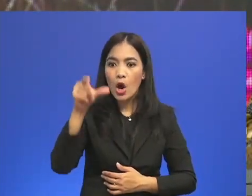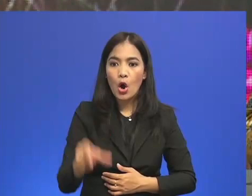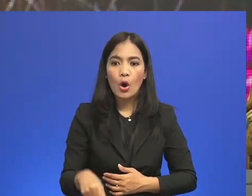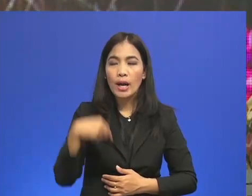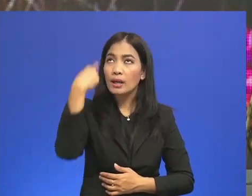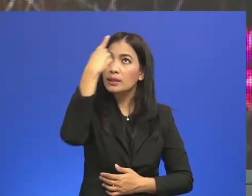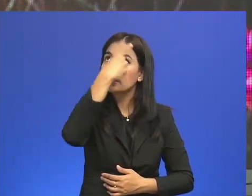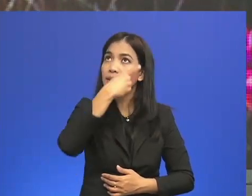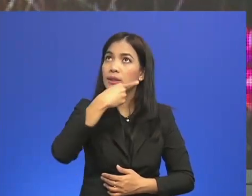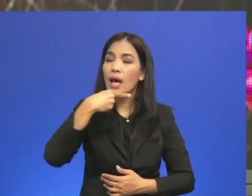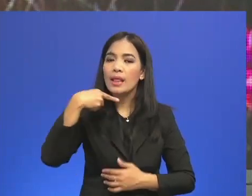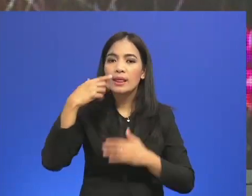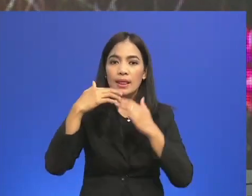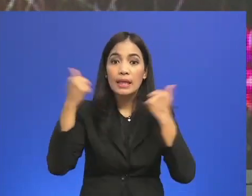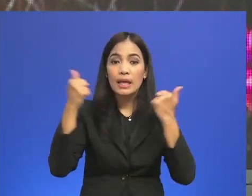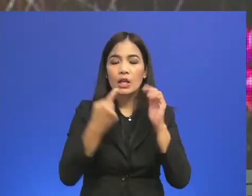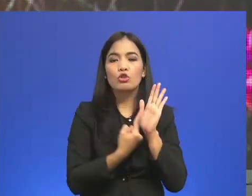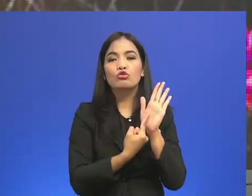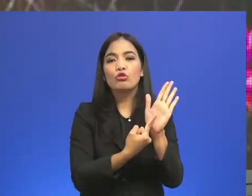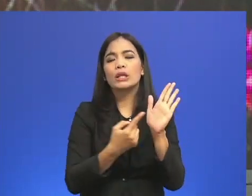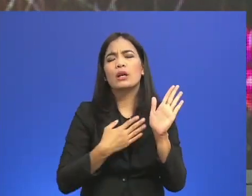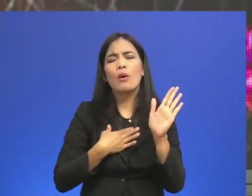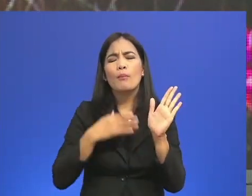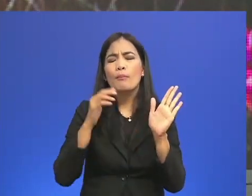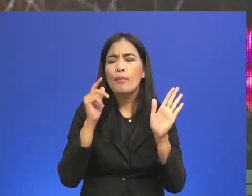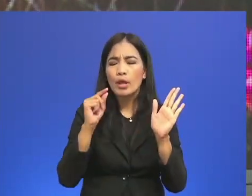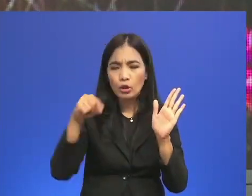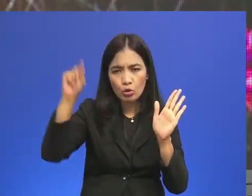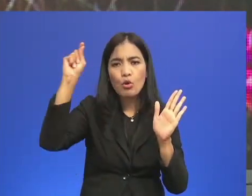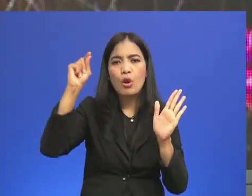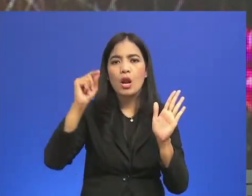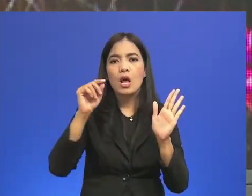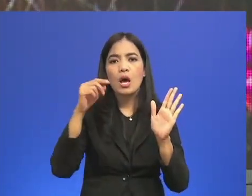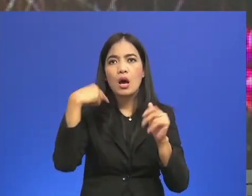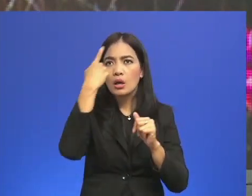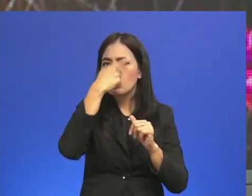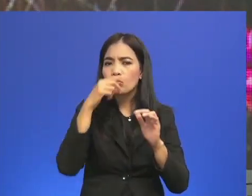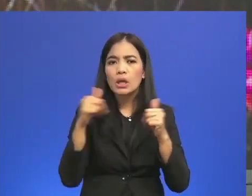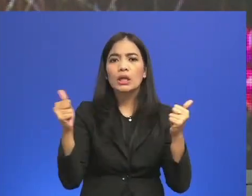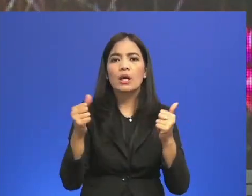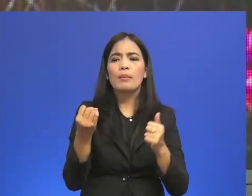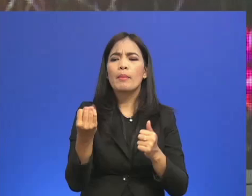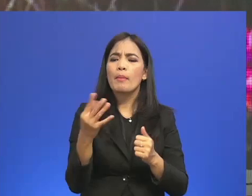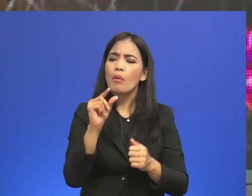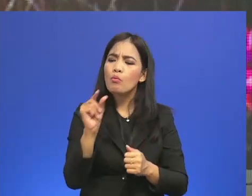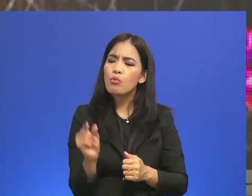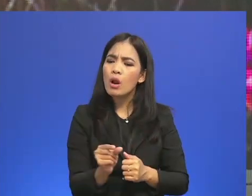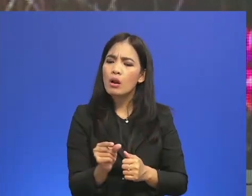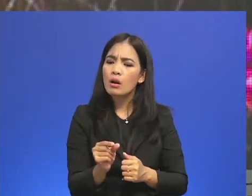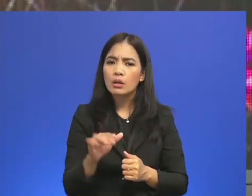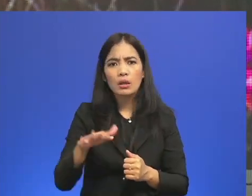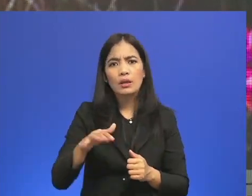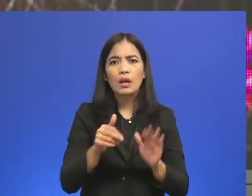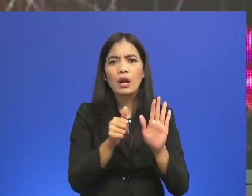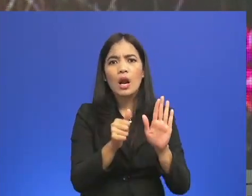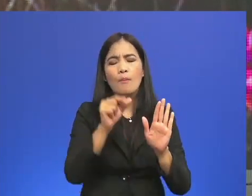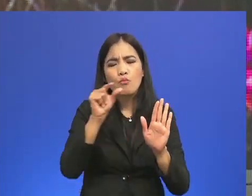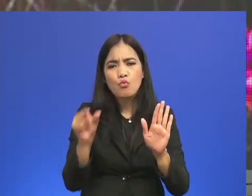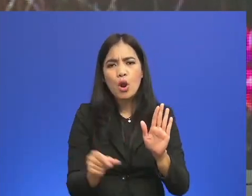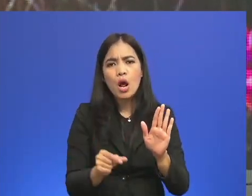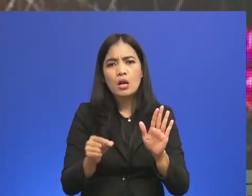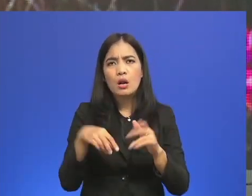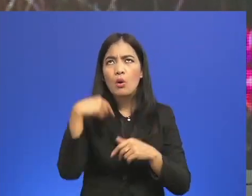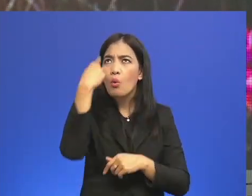yang ditunjukkan kepada saya. Cantik. Tapi kemudian beberapa bulan, tidak sampai 6 bulan. Wajahnya